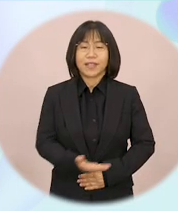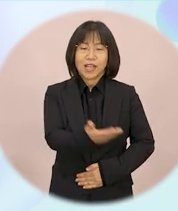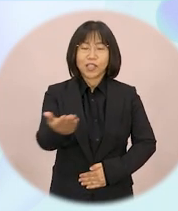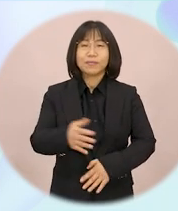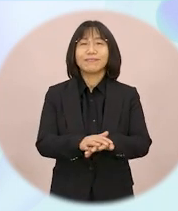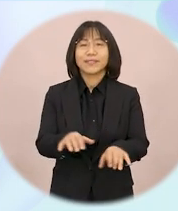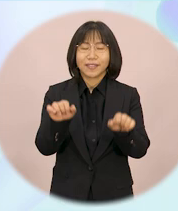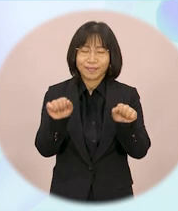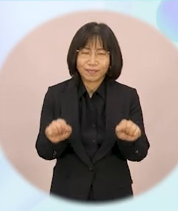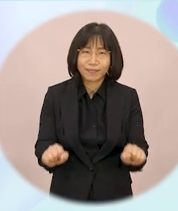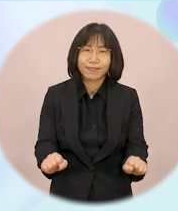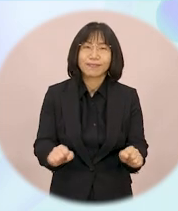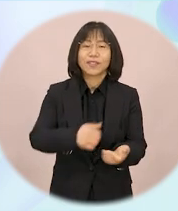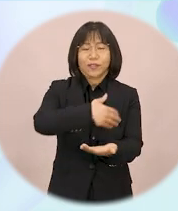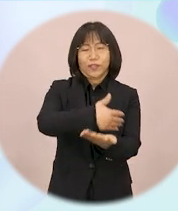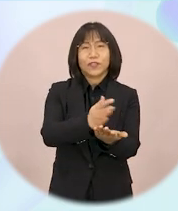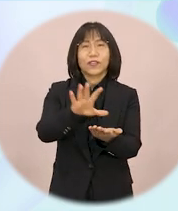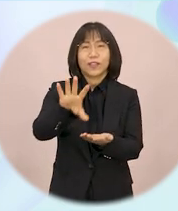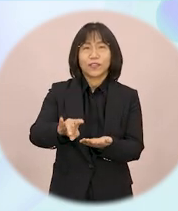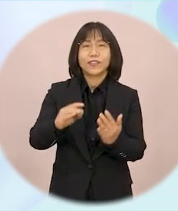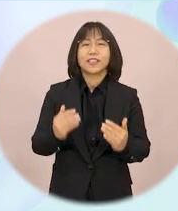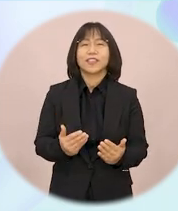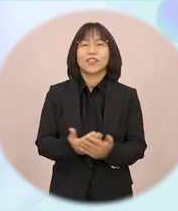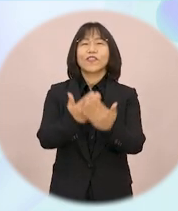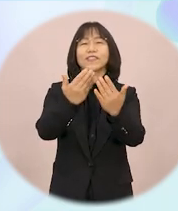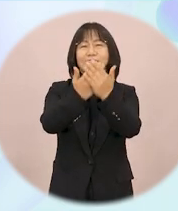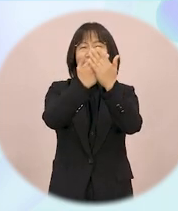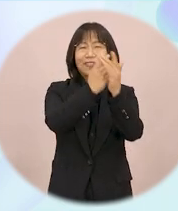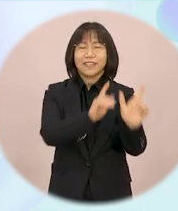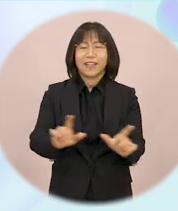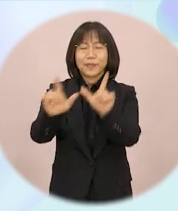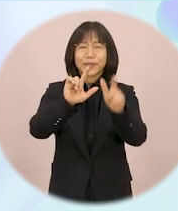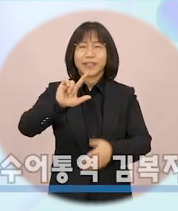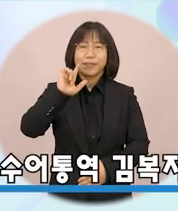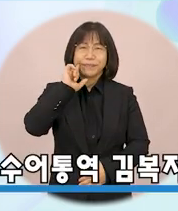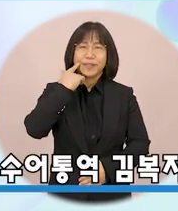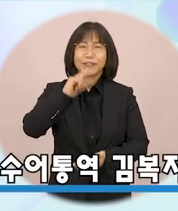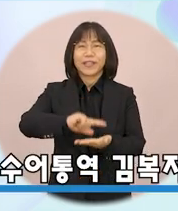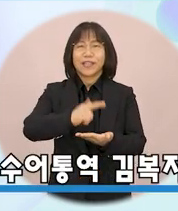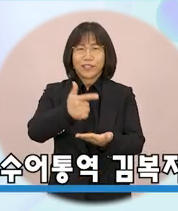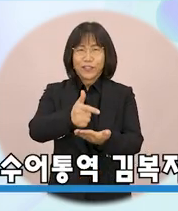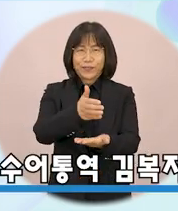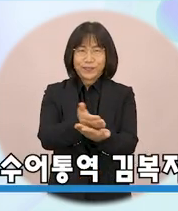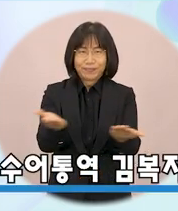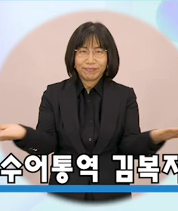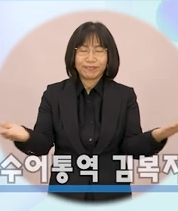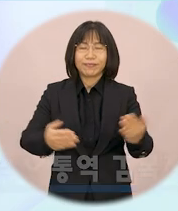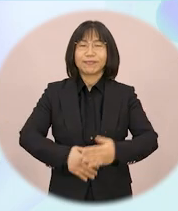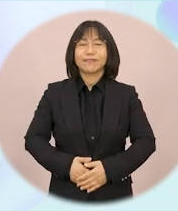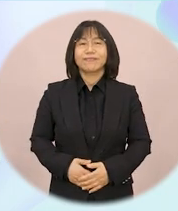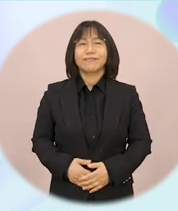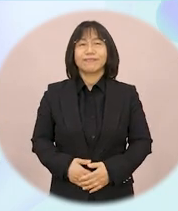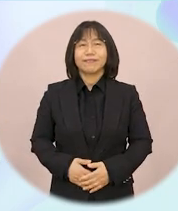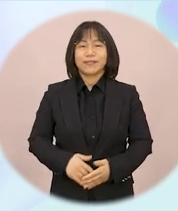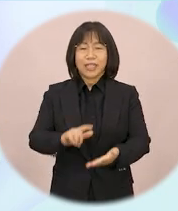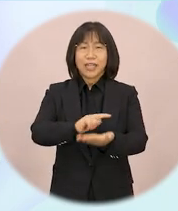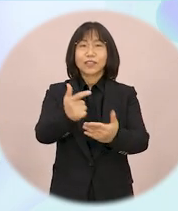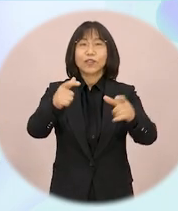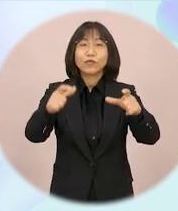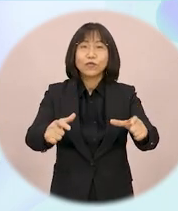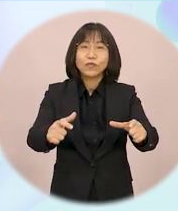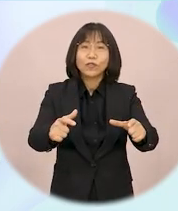우린 여러분 안녕하십니까 조화로운 성장 삶이 아름다운 강서 아이 경서 tv 김민 줍니다 강서구는